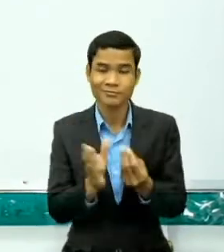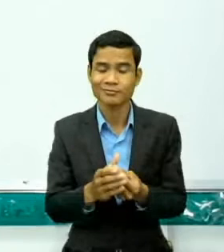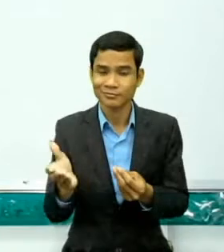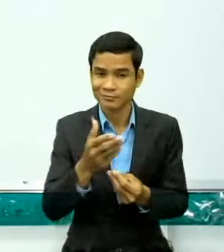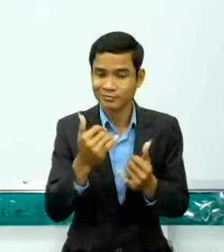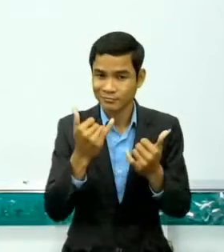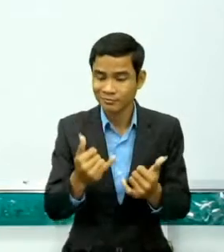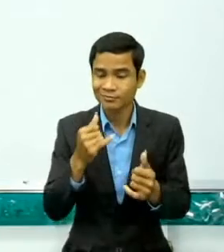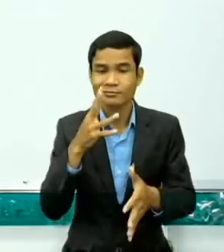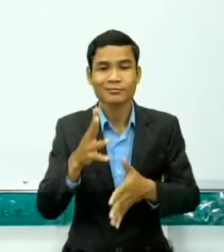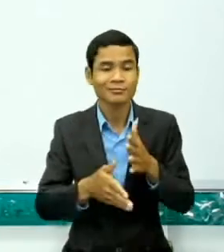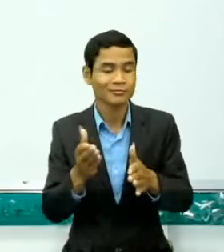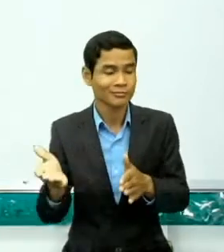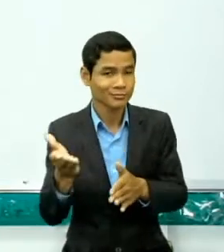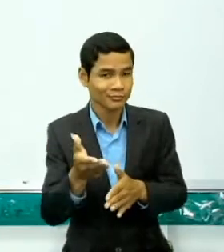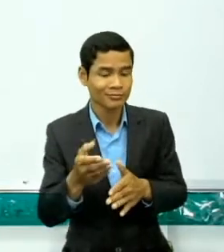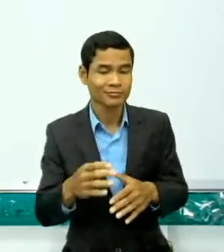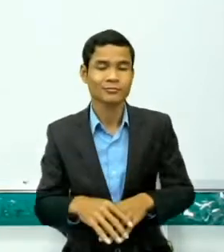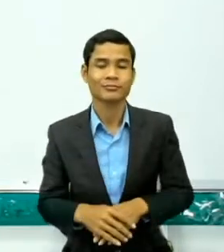ឥឡូវកូនអានមើលកូន